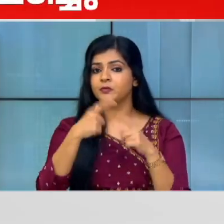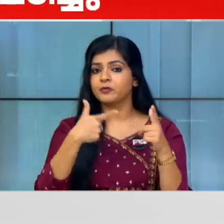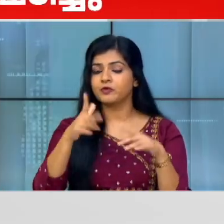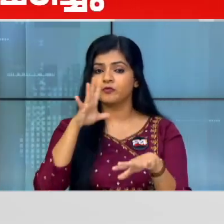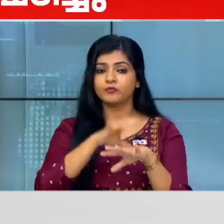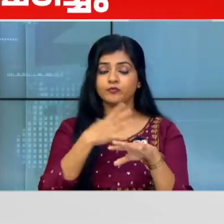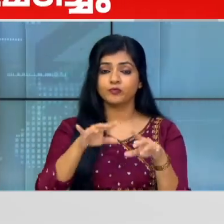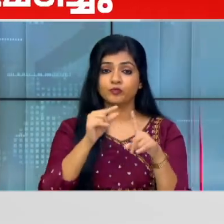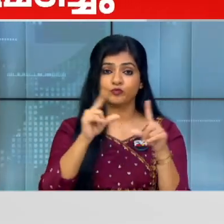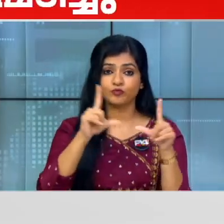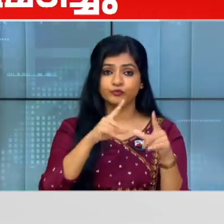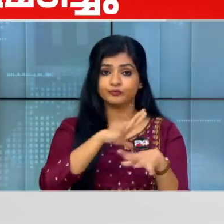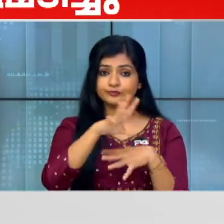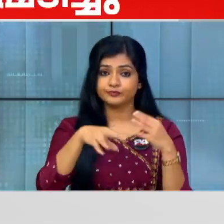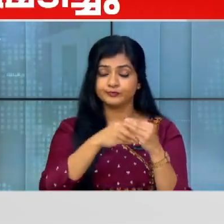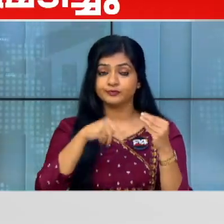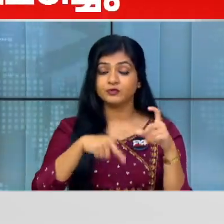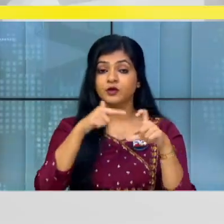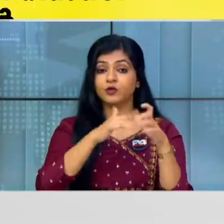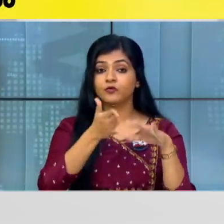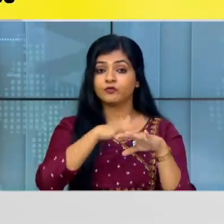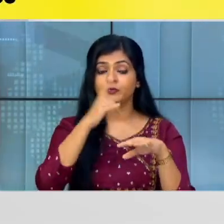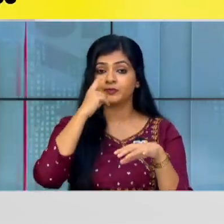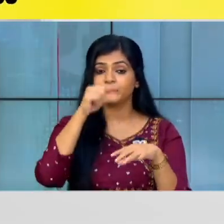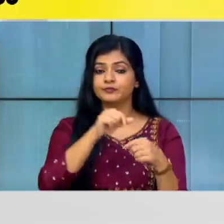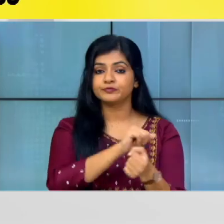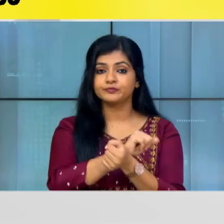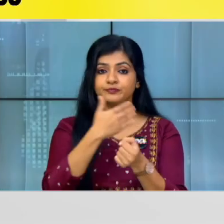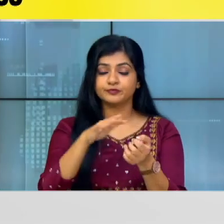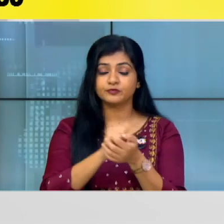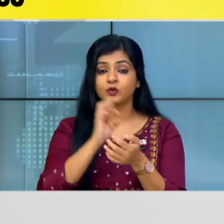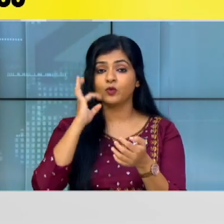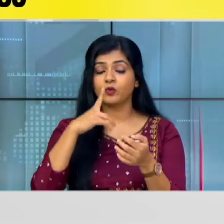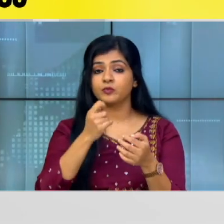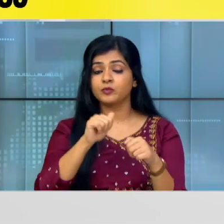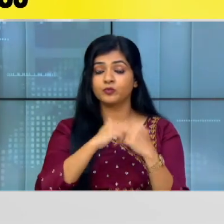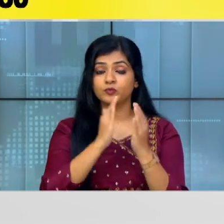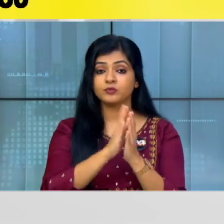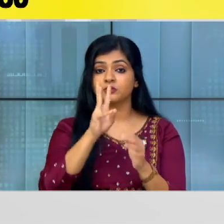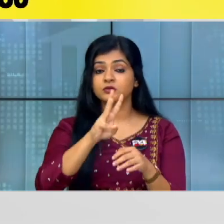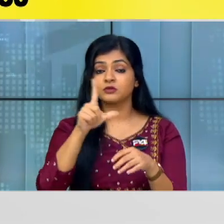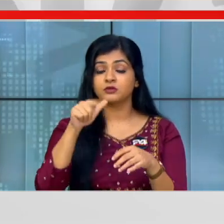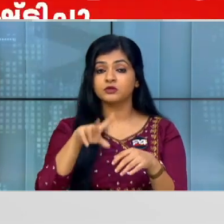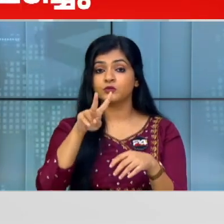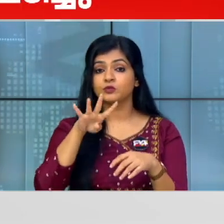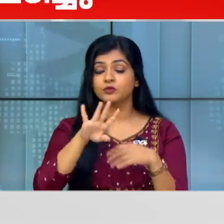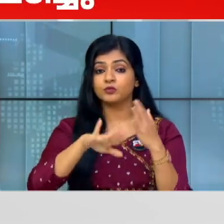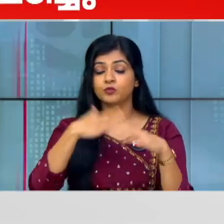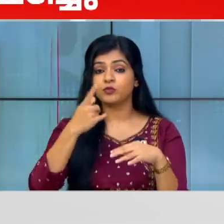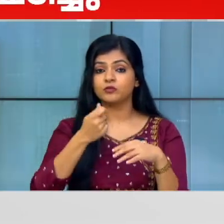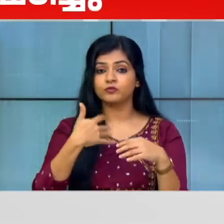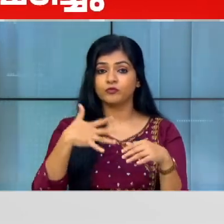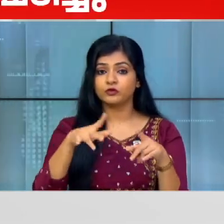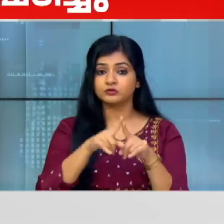ശാസ്ത്രീയ തെളിവുകളുടെയൊക്കെ അടിസ്ഥാനത്തിലാണ് എറണാകുളത്ത് നിന്ന് ഇവർ അറസ്റ്റിലായിരിക്കുന്നത്. ഏതാണ്ട് സ്വർണവും പണവും അടക്കം 3,20,000 രൂപയിലധികം വില വരുന്ന